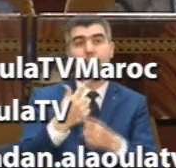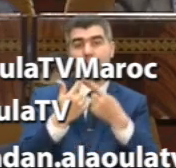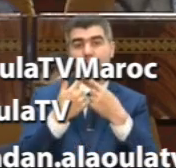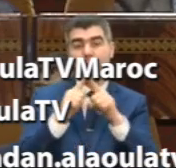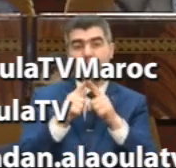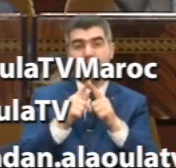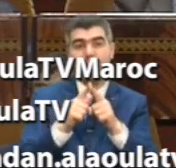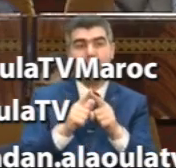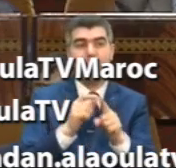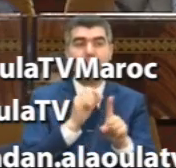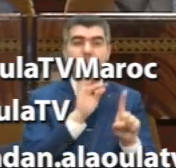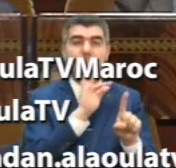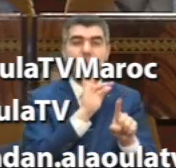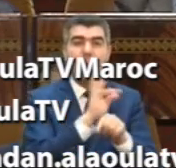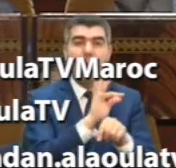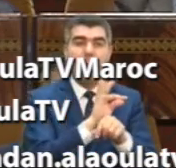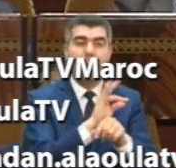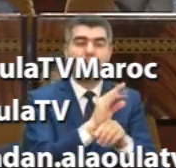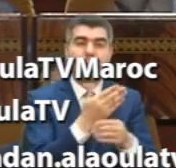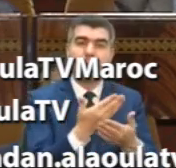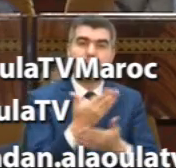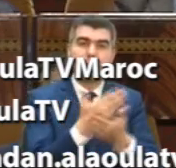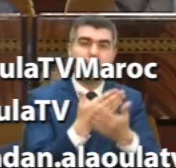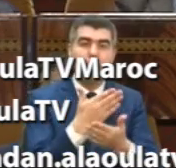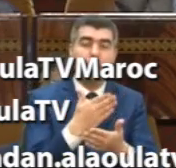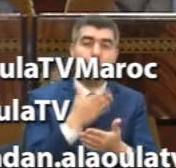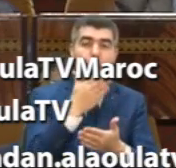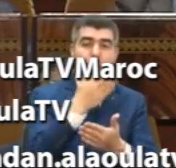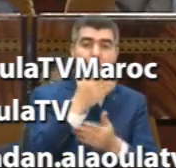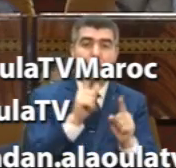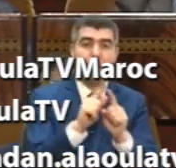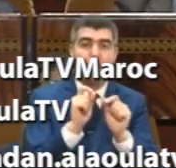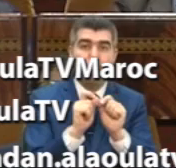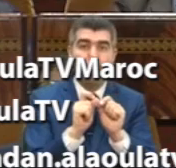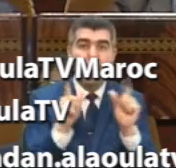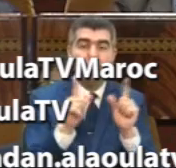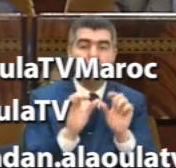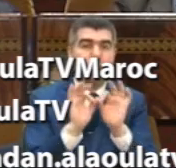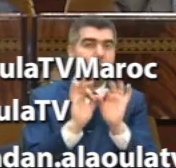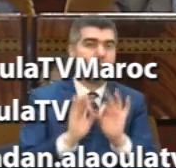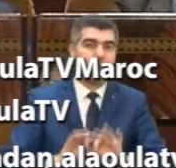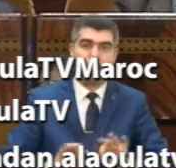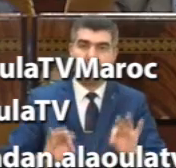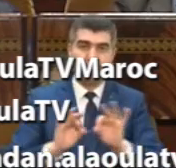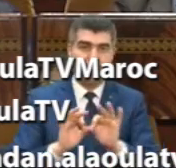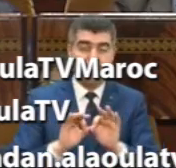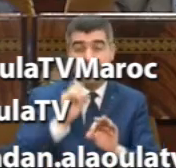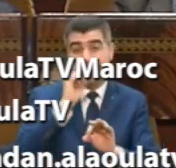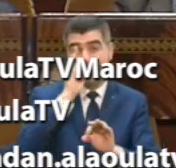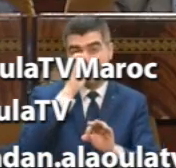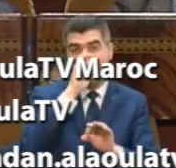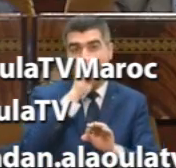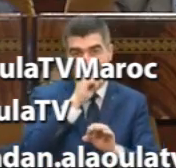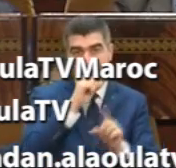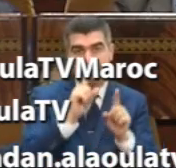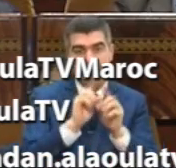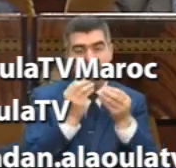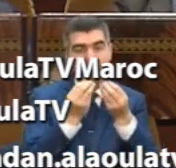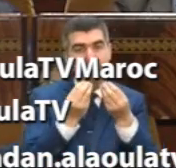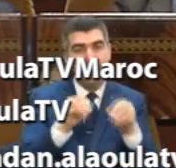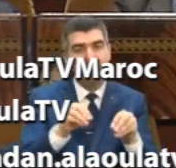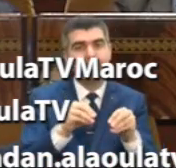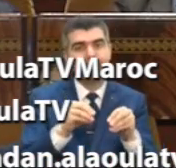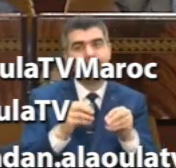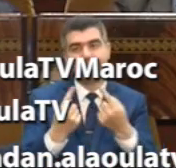المهنية بالتعليم العالي، يبدو أن الأفق لا يزال غير واضح، مما يمكن أن يشكل عامل إحباط قد يسهم